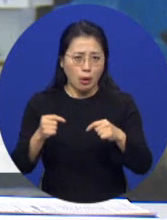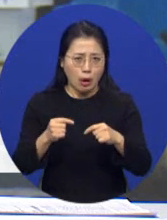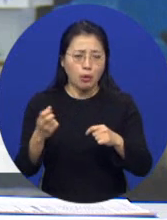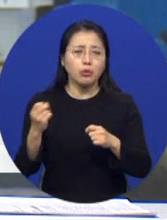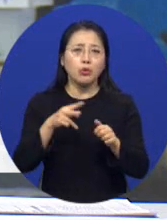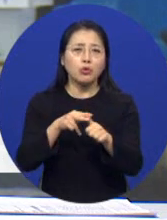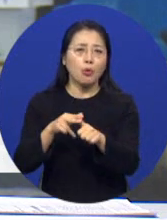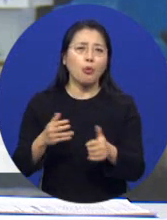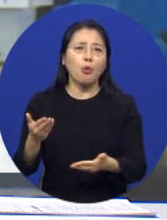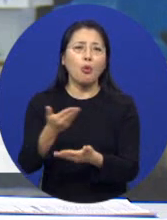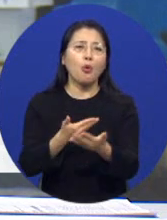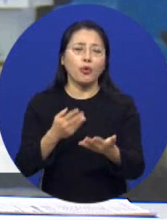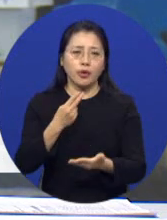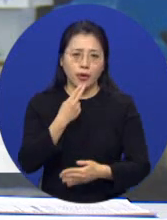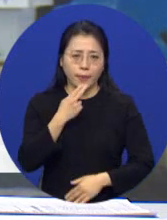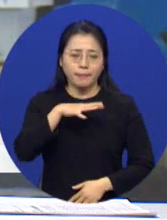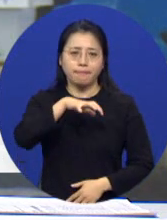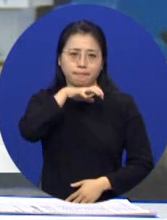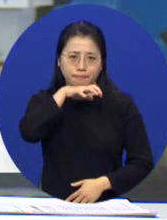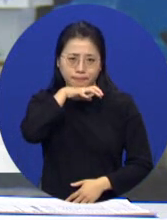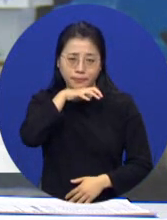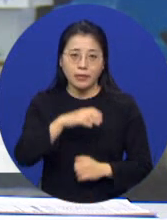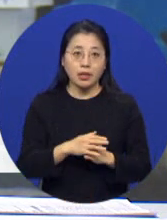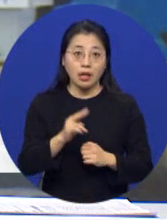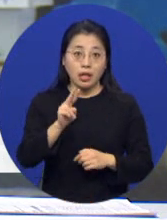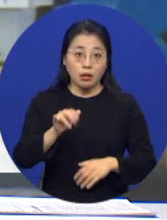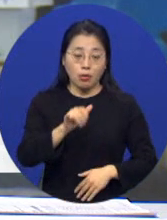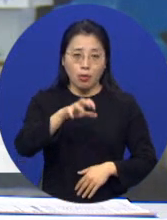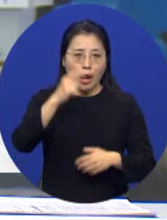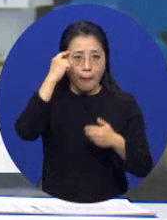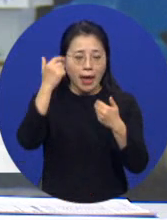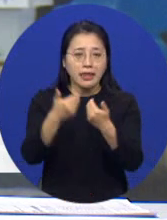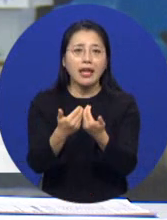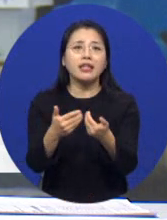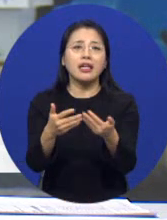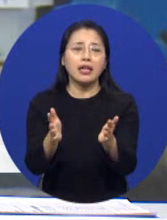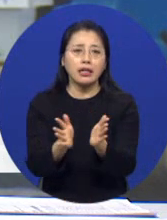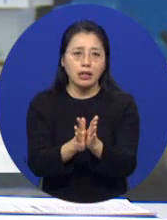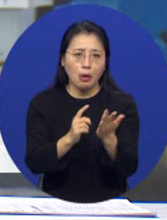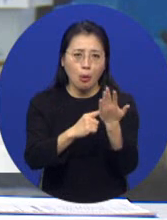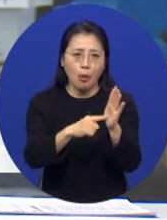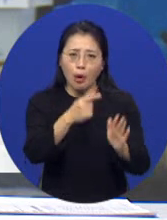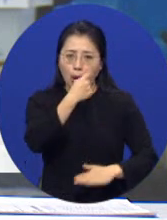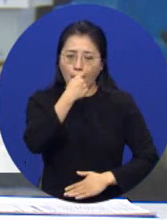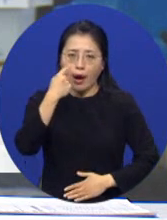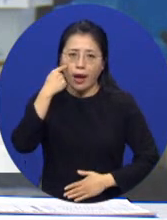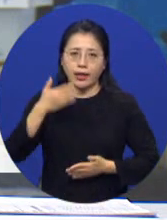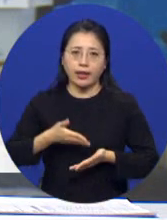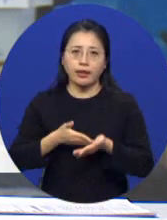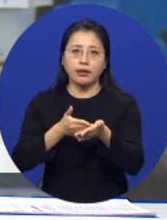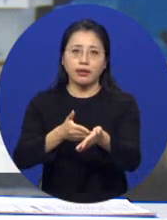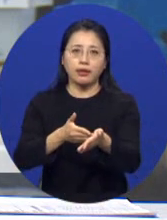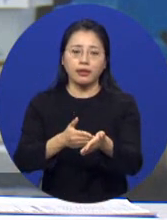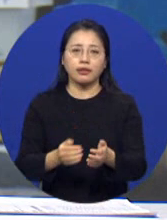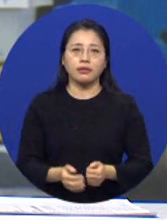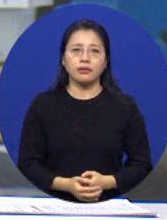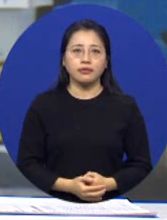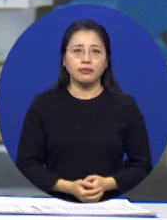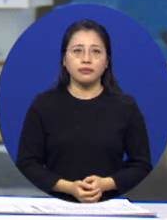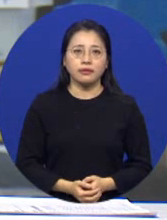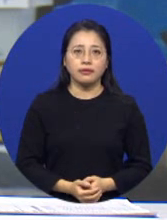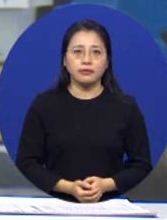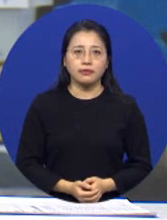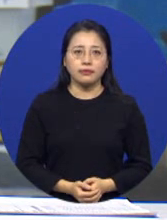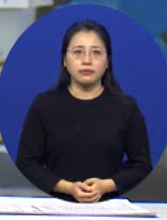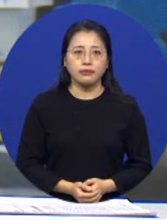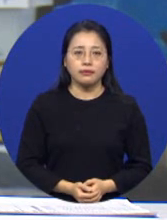없었다며 유감을 표명했고 제2공항 반대 단체들은 공개 검증을 촉구하고 나섰습니다 권역대